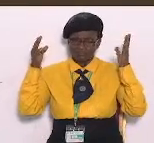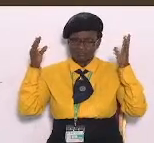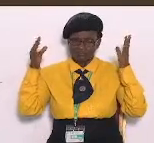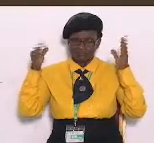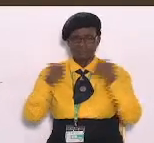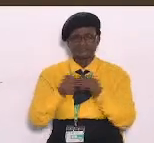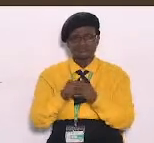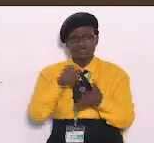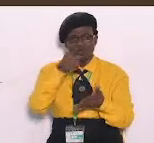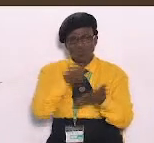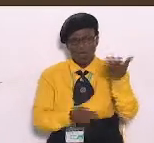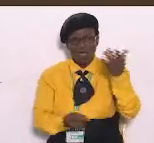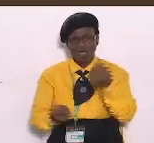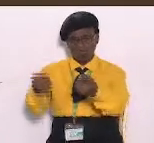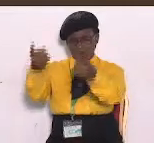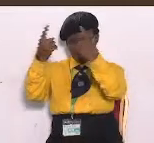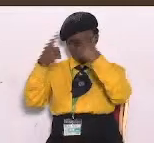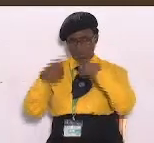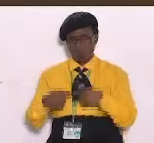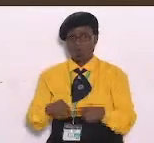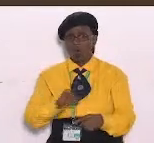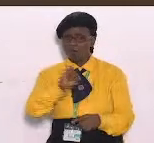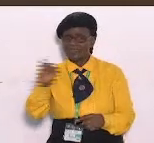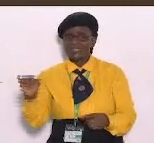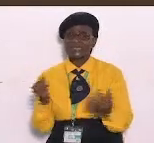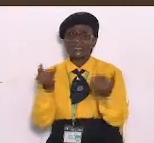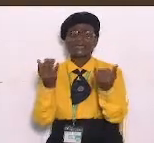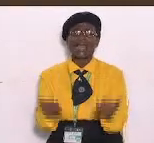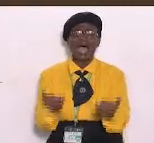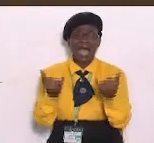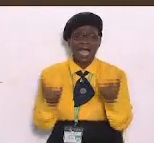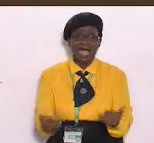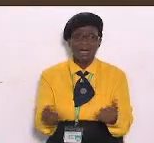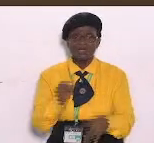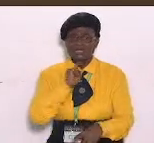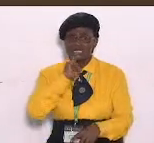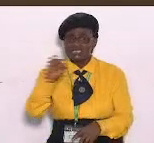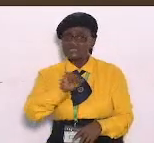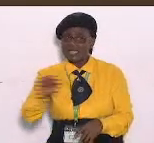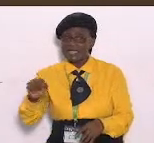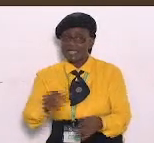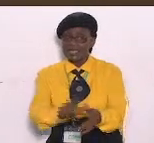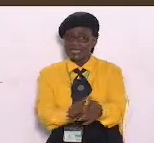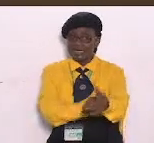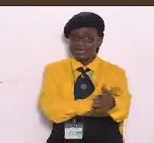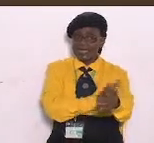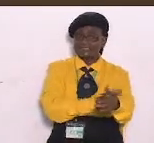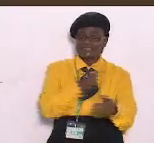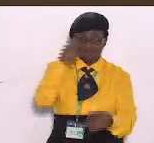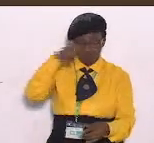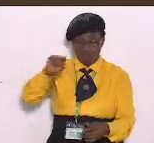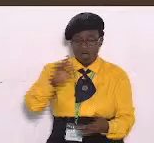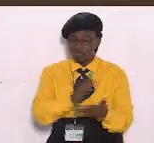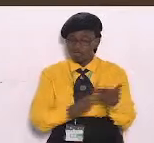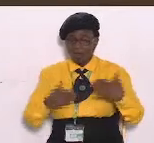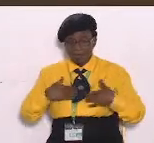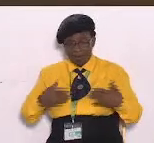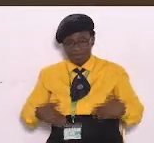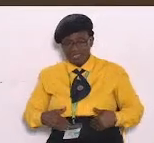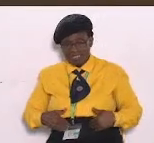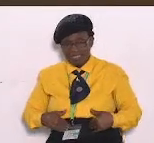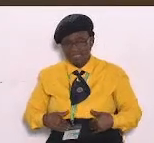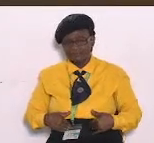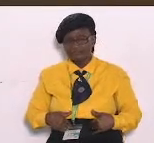alléluia ce qui vient maintenant c'est un message pour